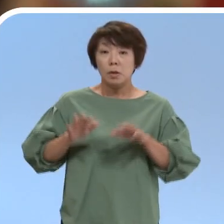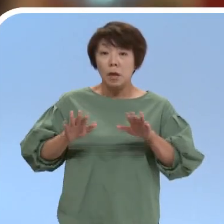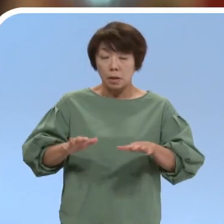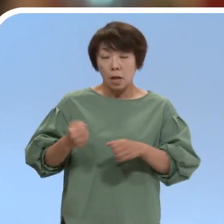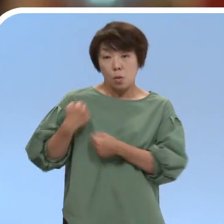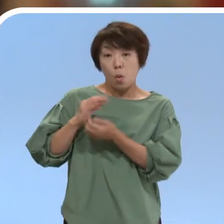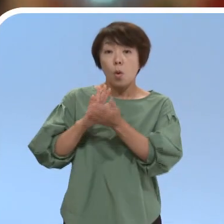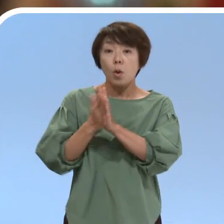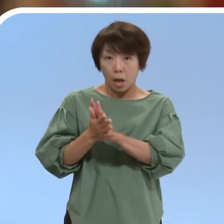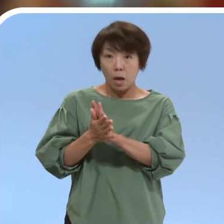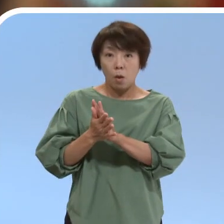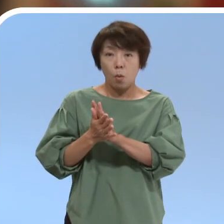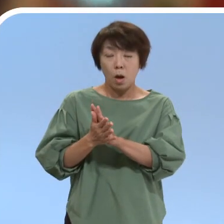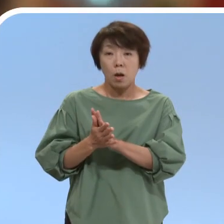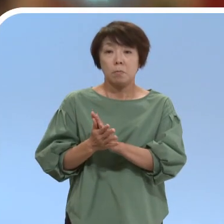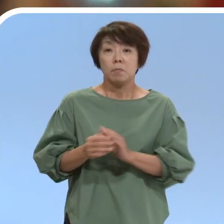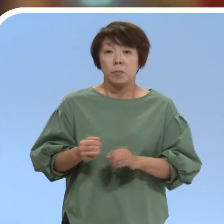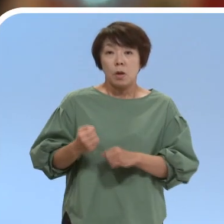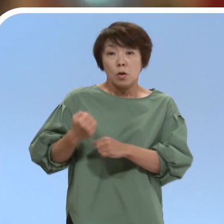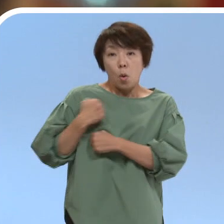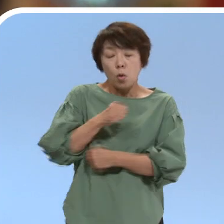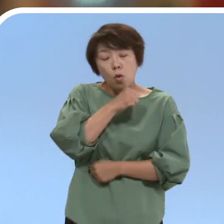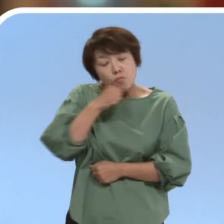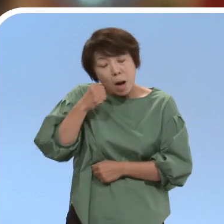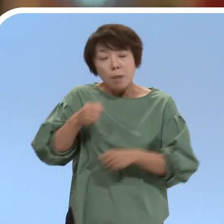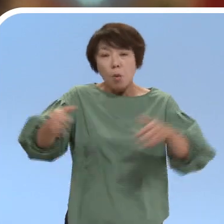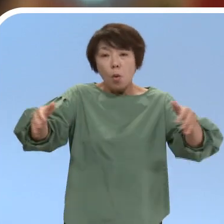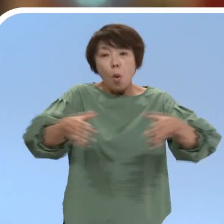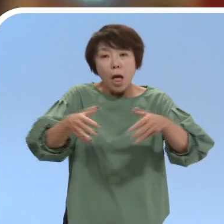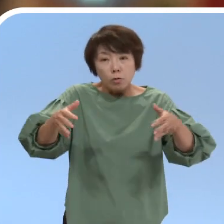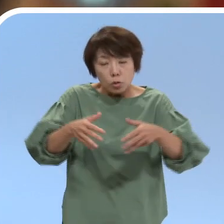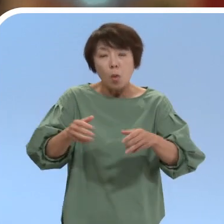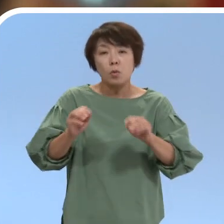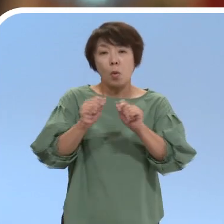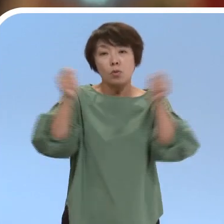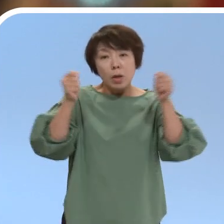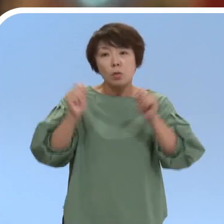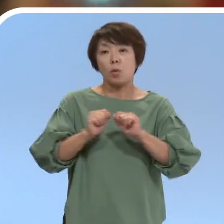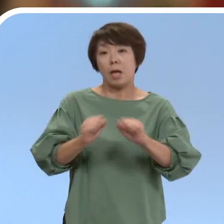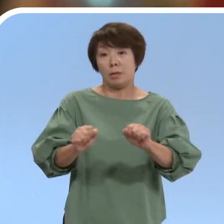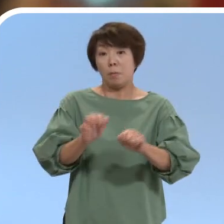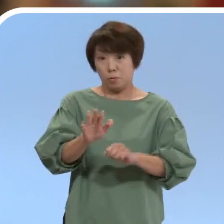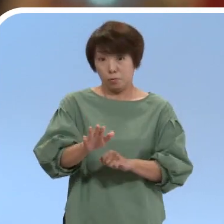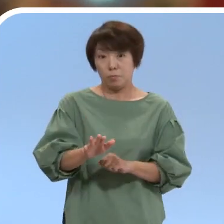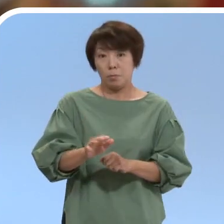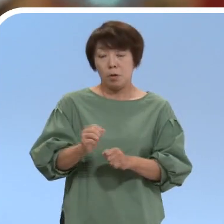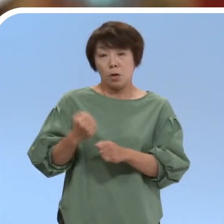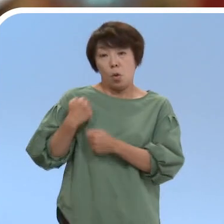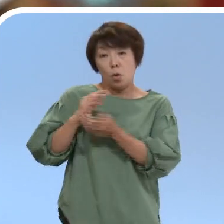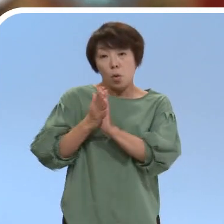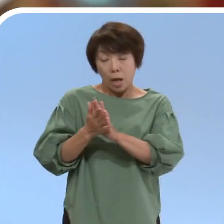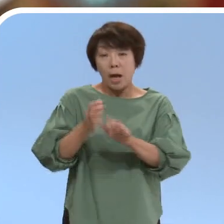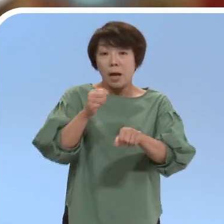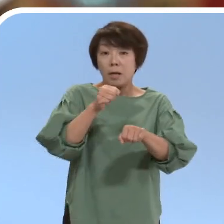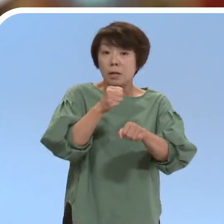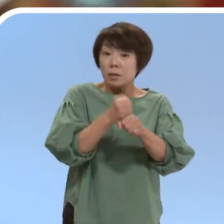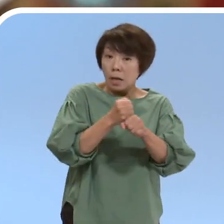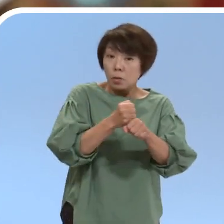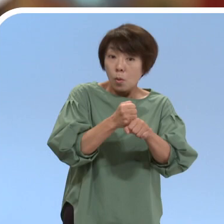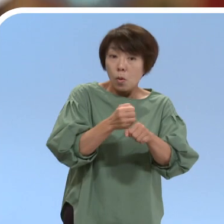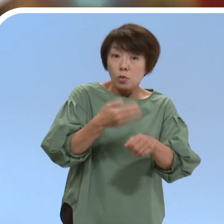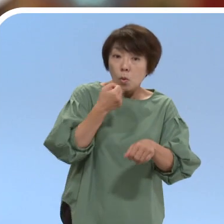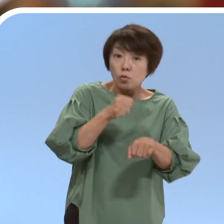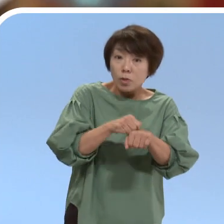現在県ではこれも兵庫、兵庫うまいもんコレクションを開催していて、県産食材の認知度ア